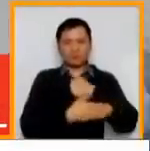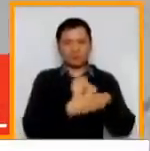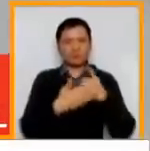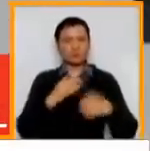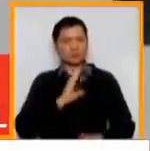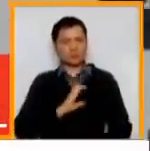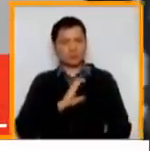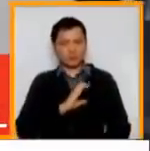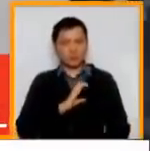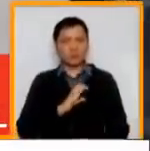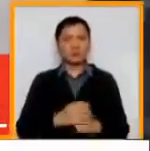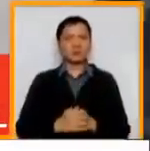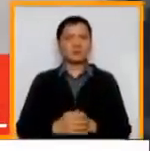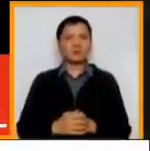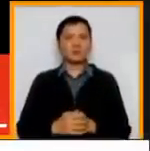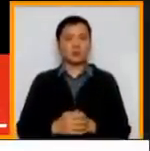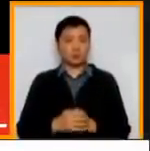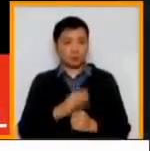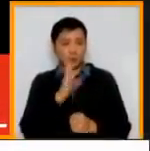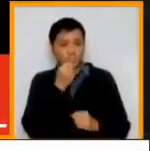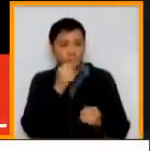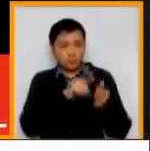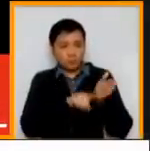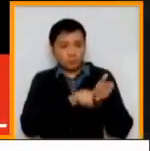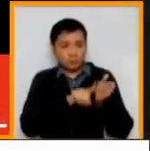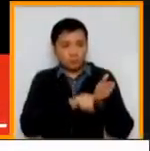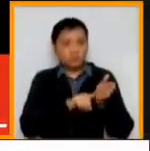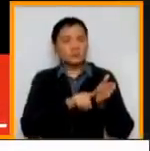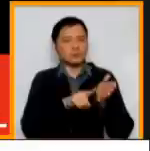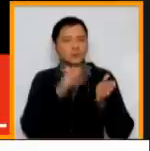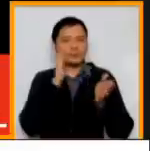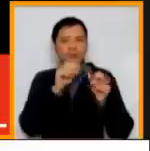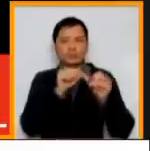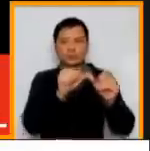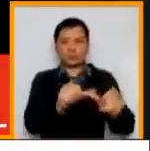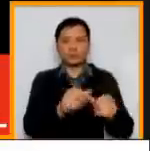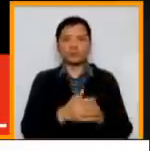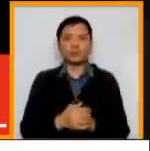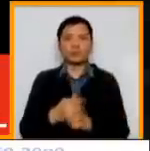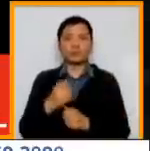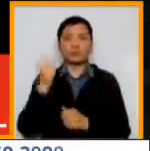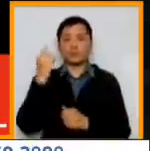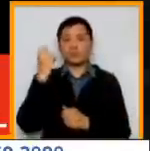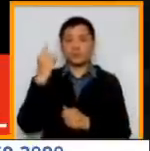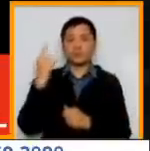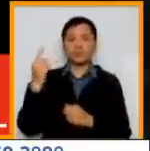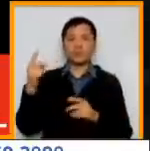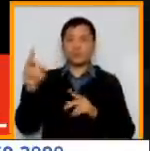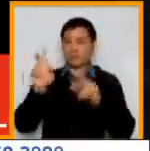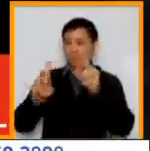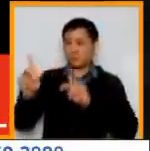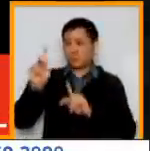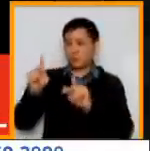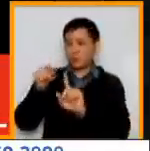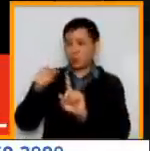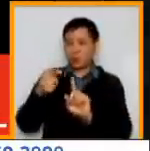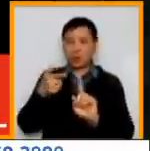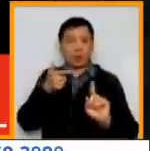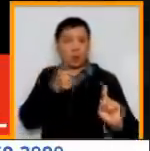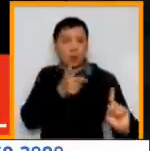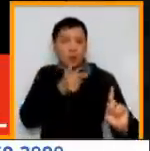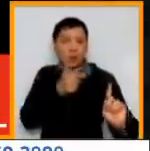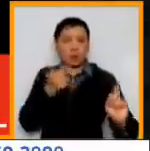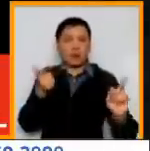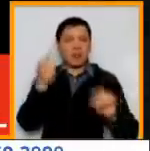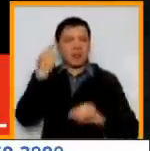Agency ang nasa likod ng pag-atake. Pero pinaniniwala ang mga dayuhan ng mga umatake dahil English at Spanish ang kanilang salita sa halip na